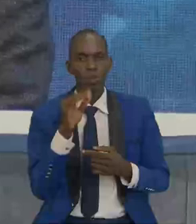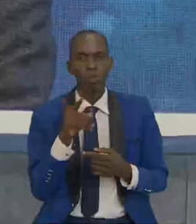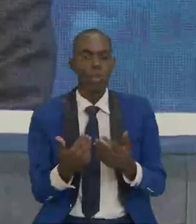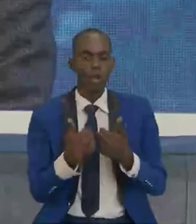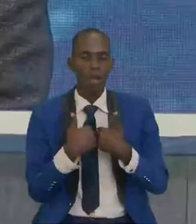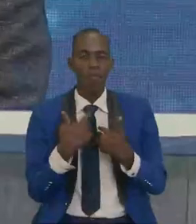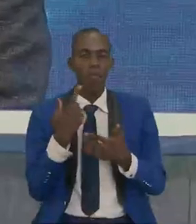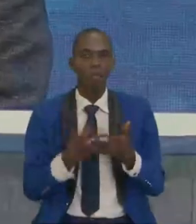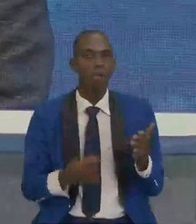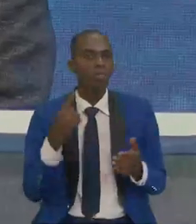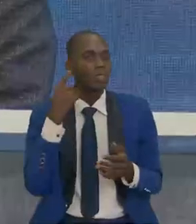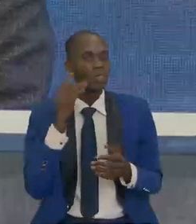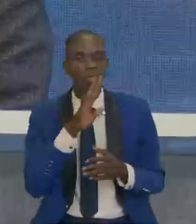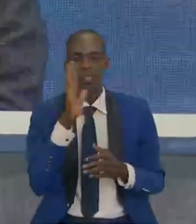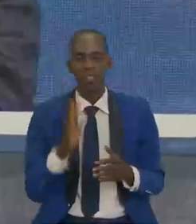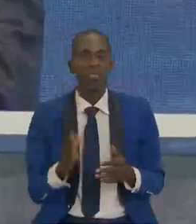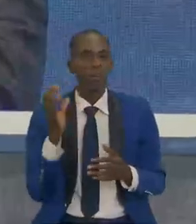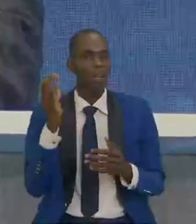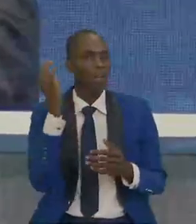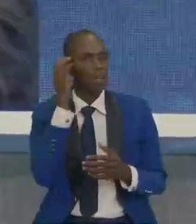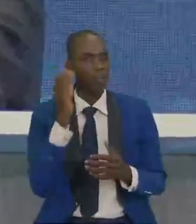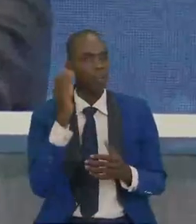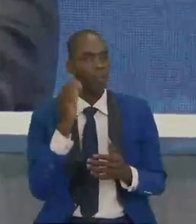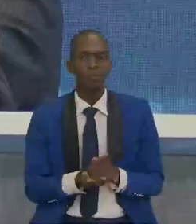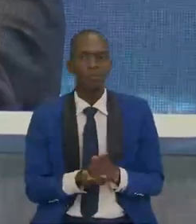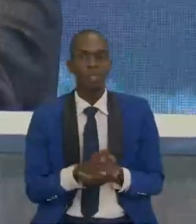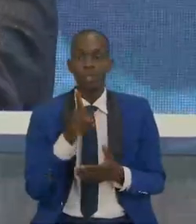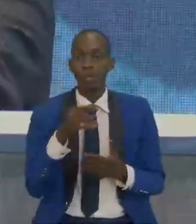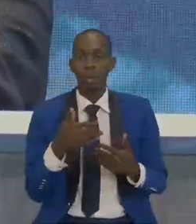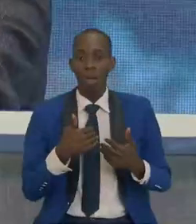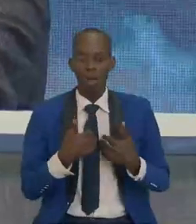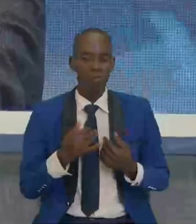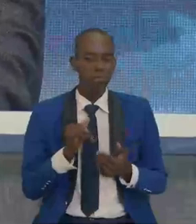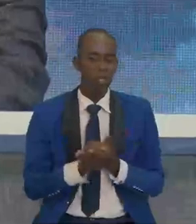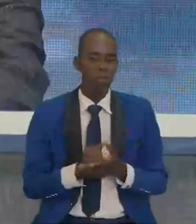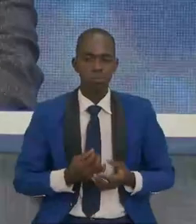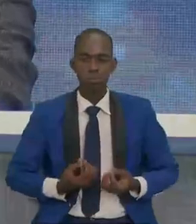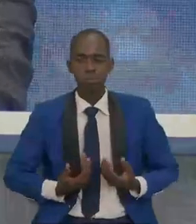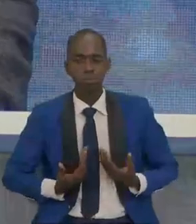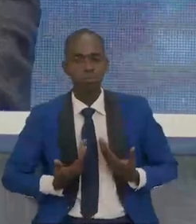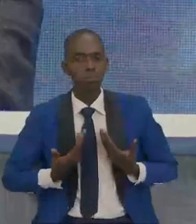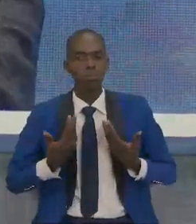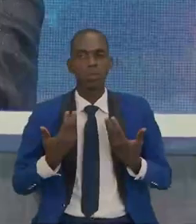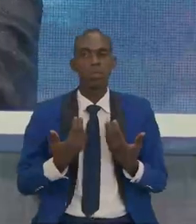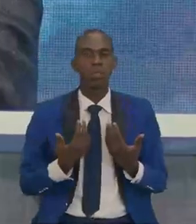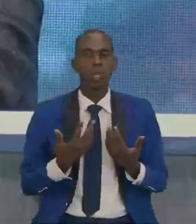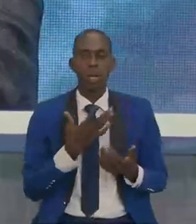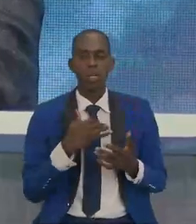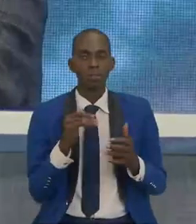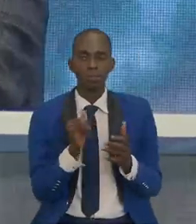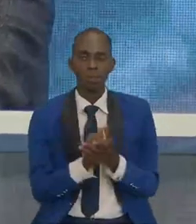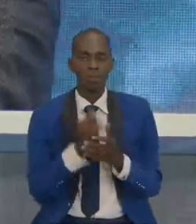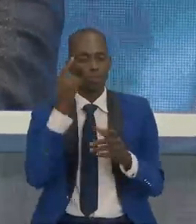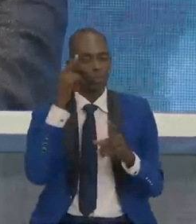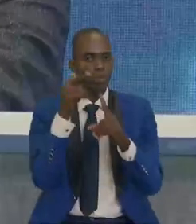pour entendre, pour que vous possédiez ce que les oreilles n'ont jamais entendu. Vous